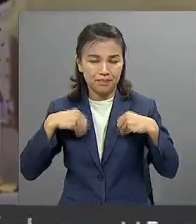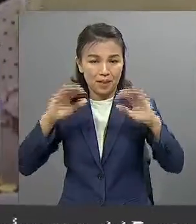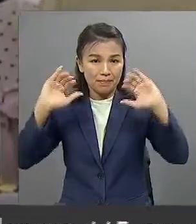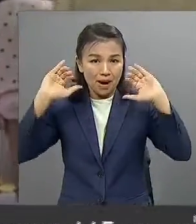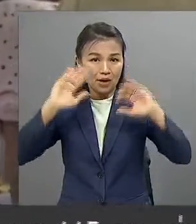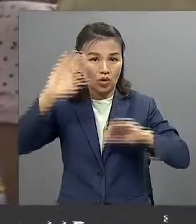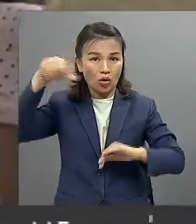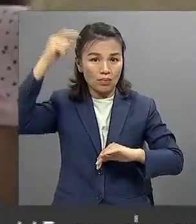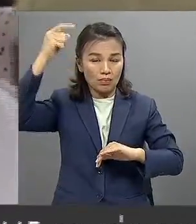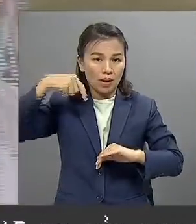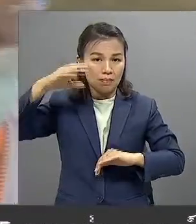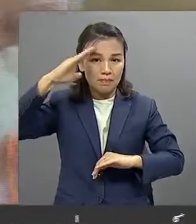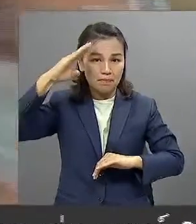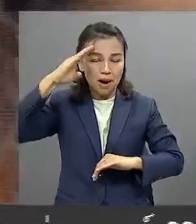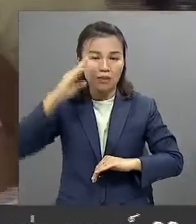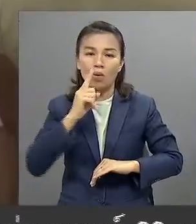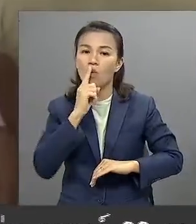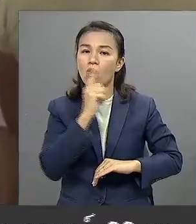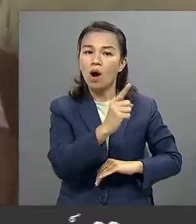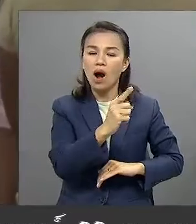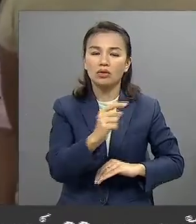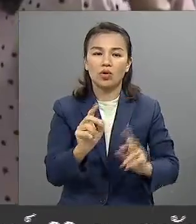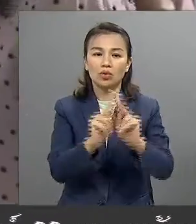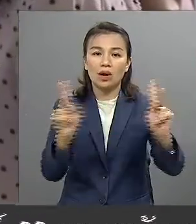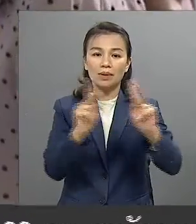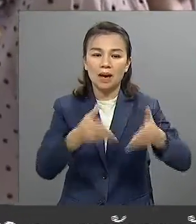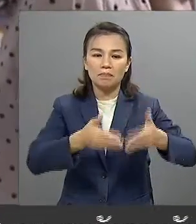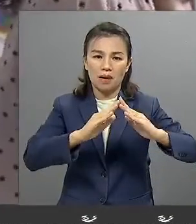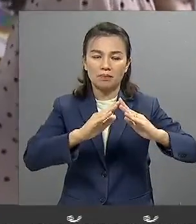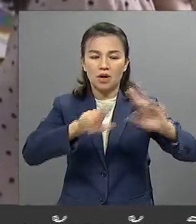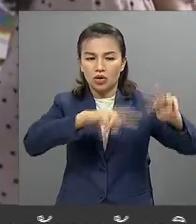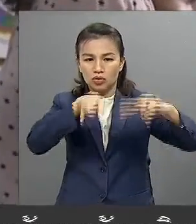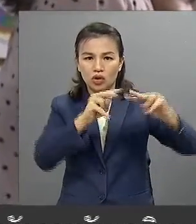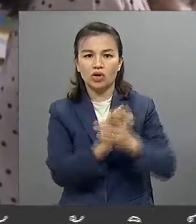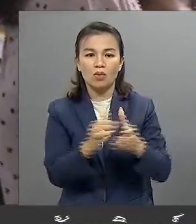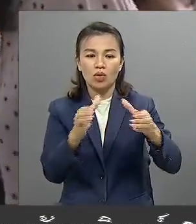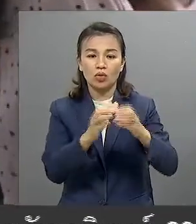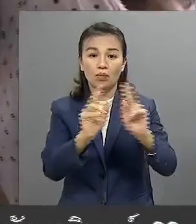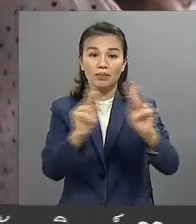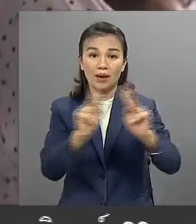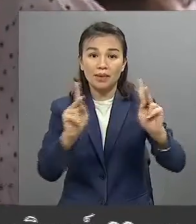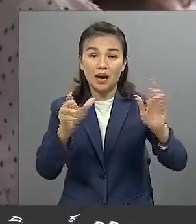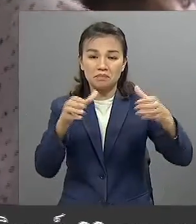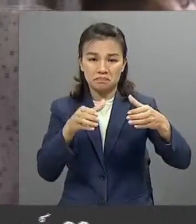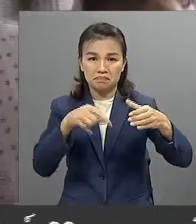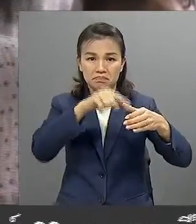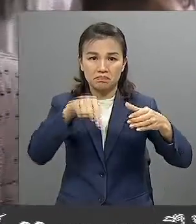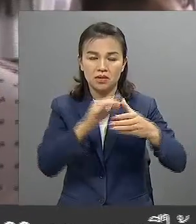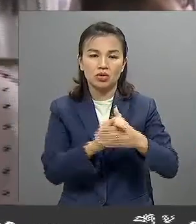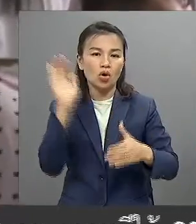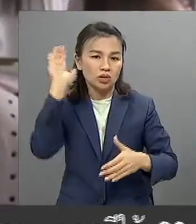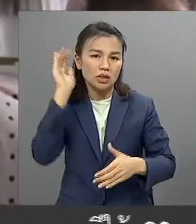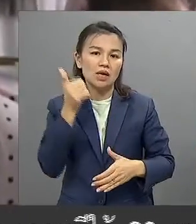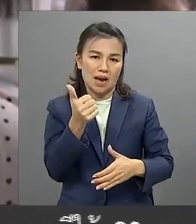เก่าหานกควรจัดตั้งคณะกรรมการที่คือเป็นที่บทและคณะกรรมการนี้ความจำเป็นที่จะต้องมีค่าเรียกว่ามีความน่าเชื่อถือคือ